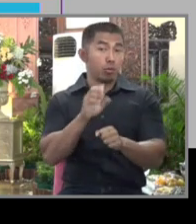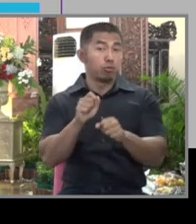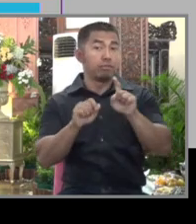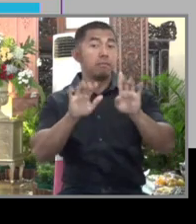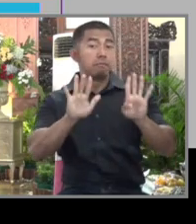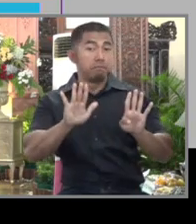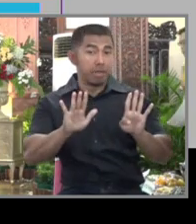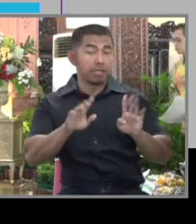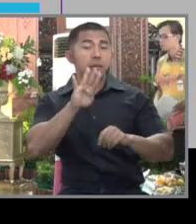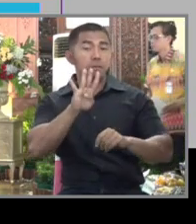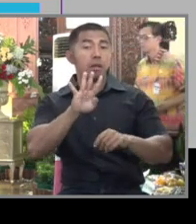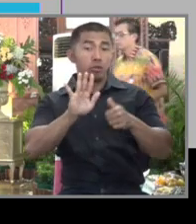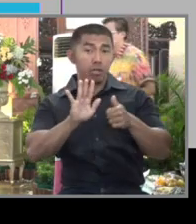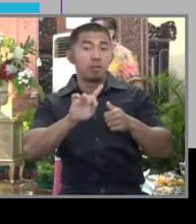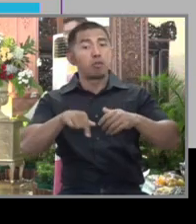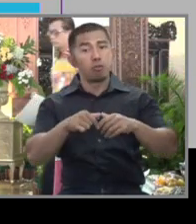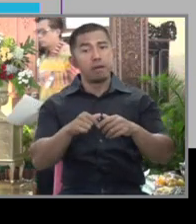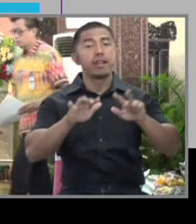mencapai